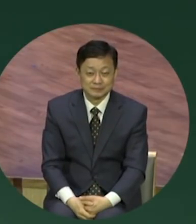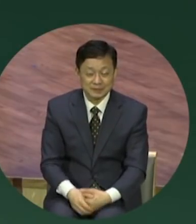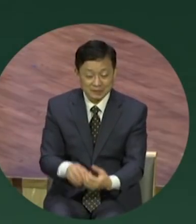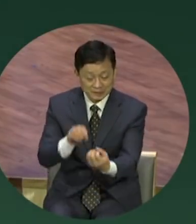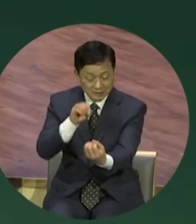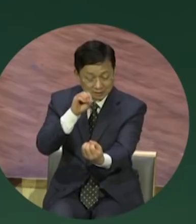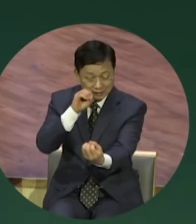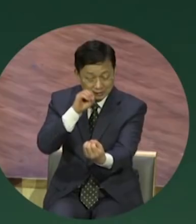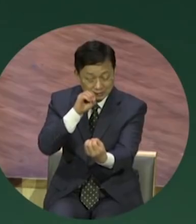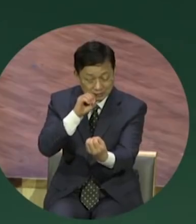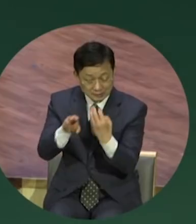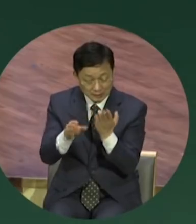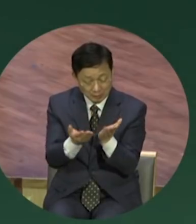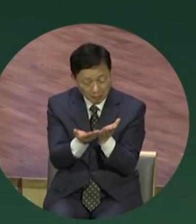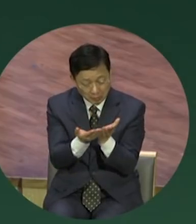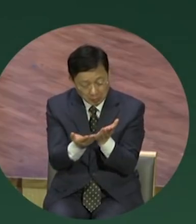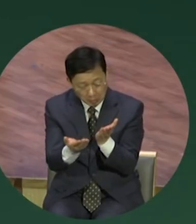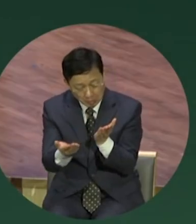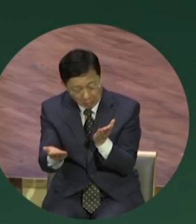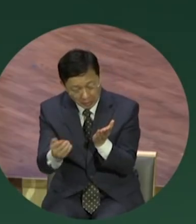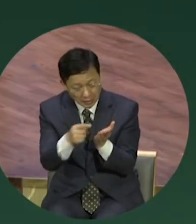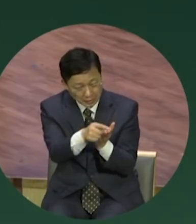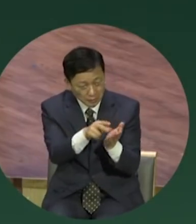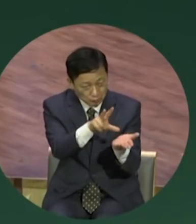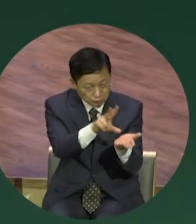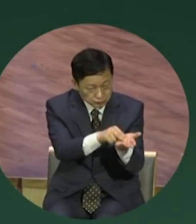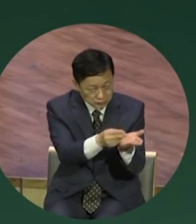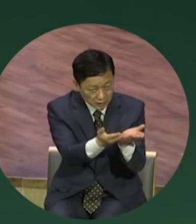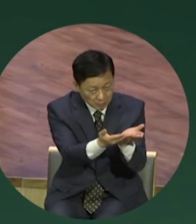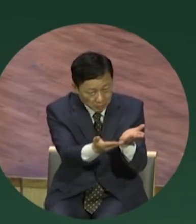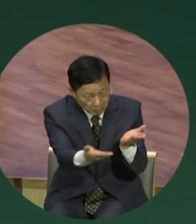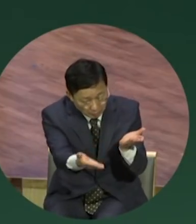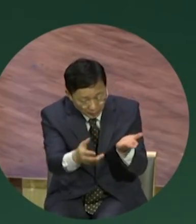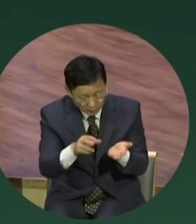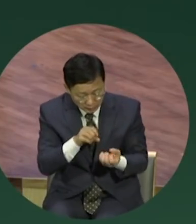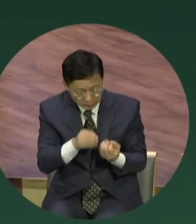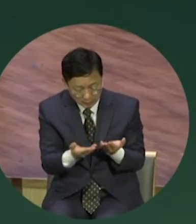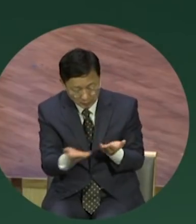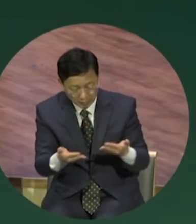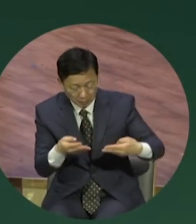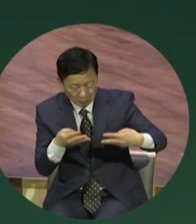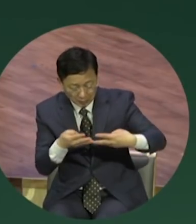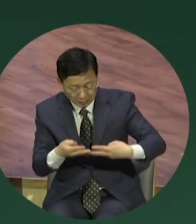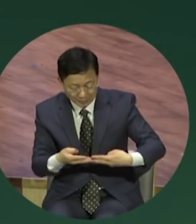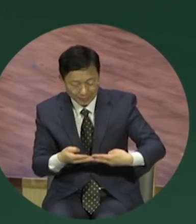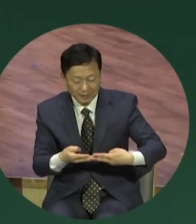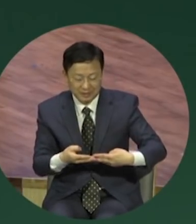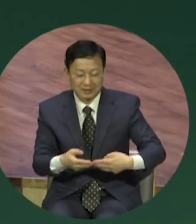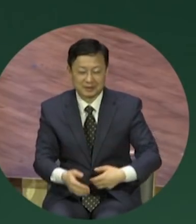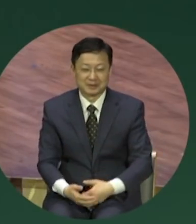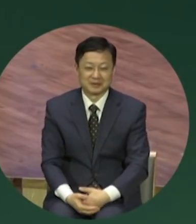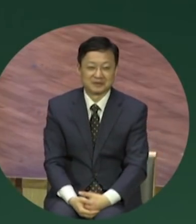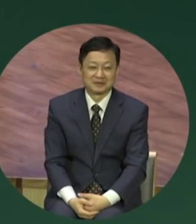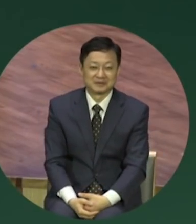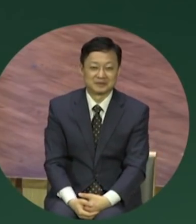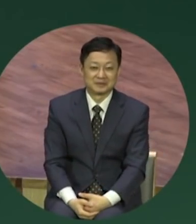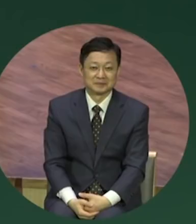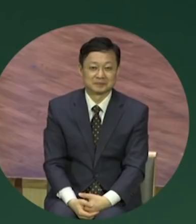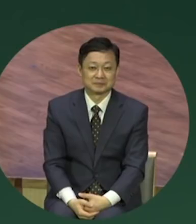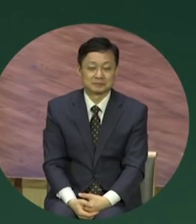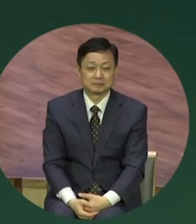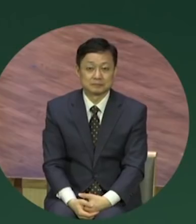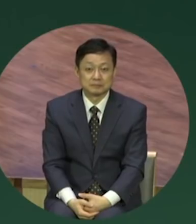꼭 기억해. 그러면 전무후무한 걸 보게 돼요. So you must keep this in mind. And once you do that, you'll see what is unprecedented and never repeated. 저는 이미